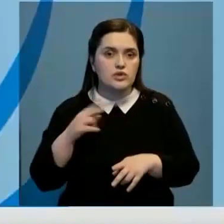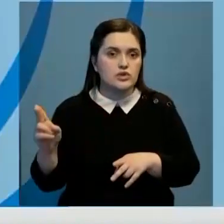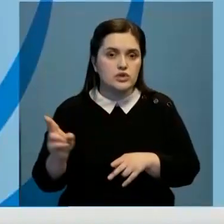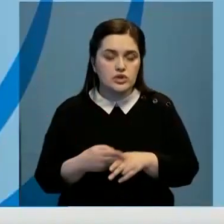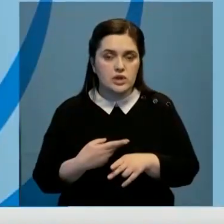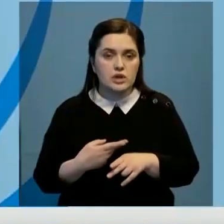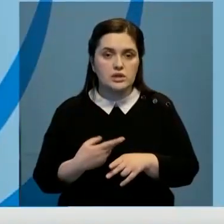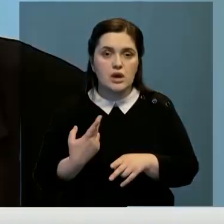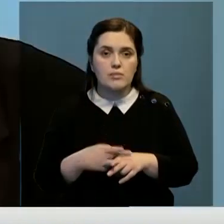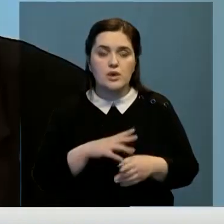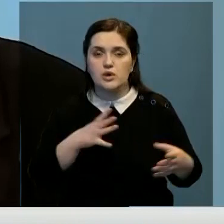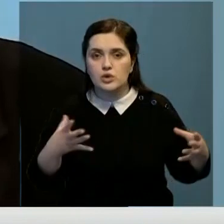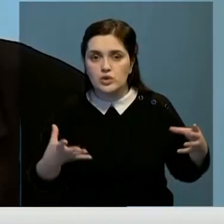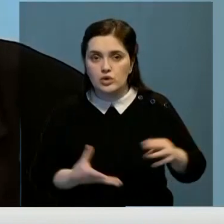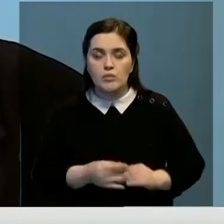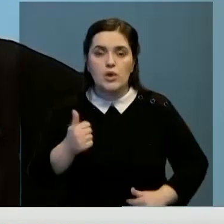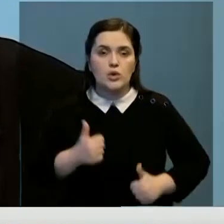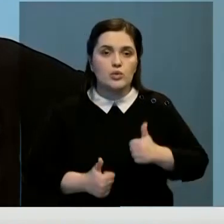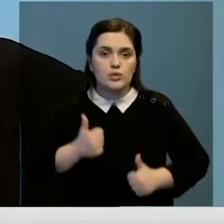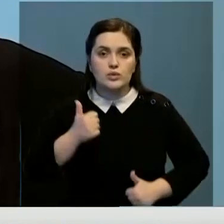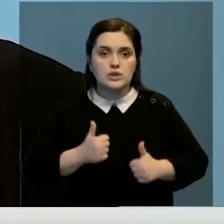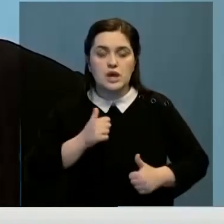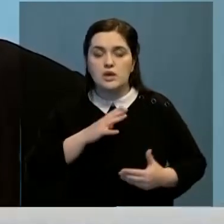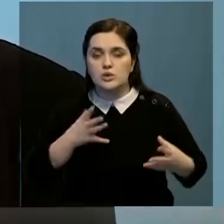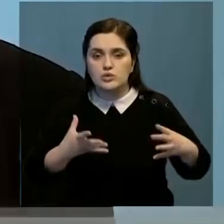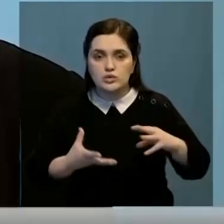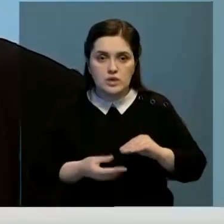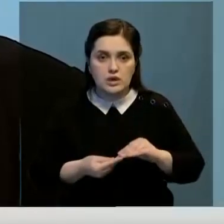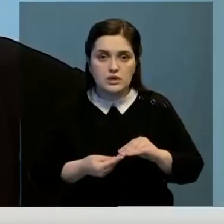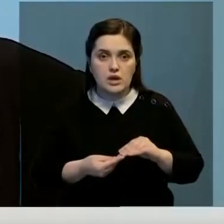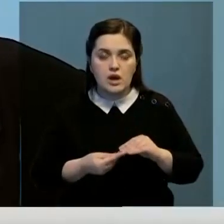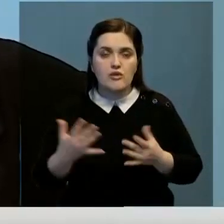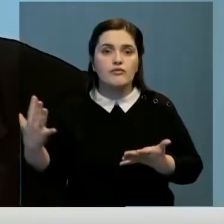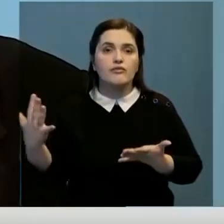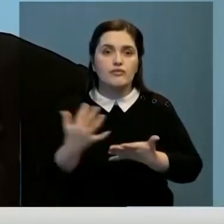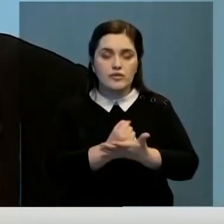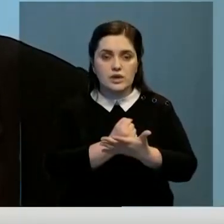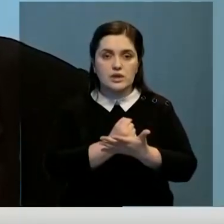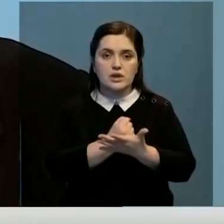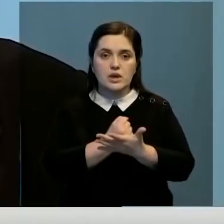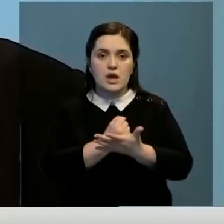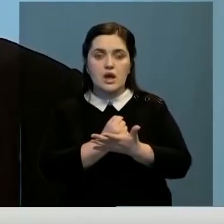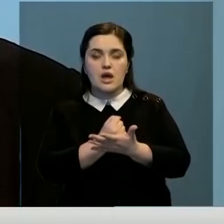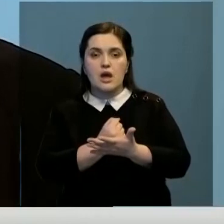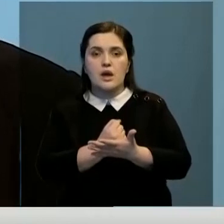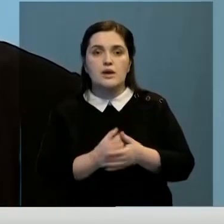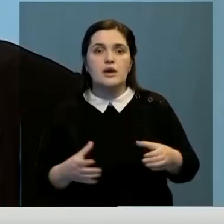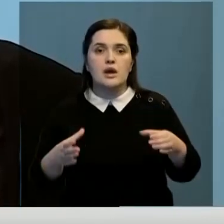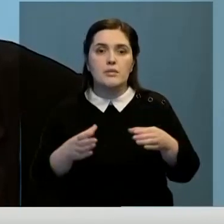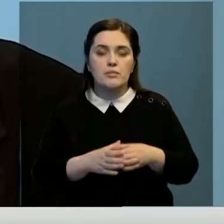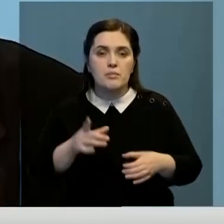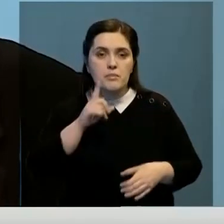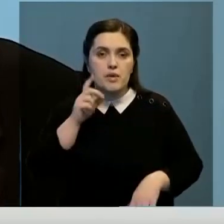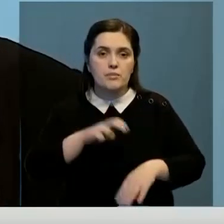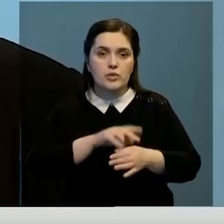При подведении итогов конкурса и результатов конкурса выиграла общественное объединение Ассоциация молодых